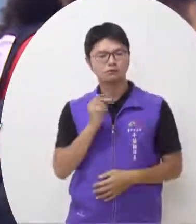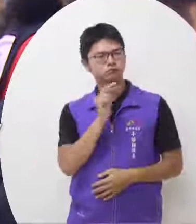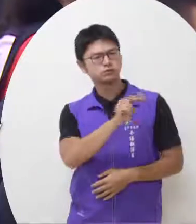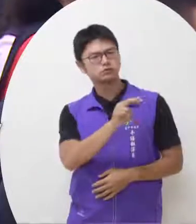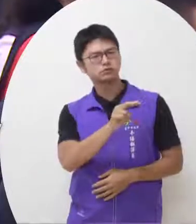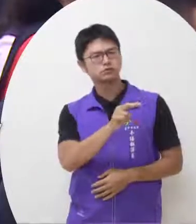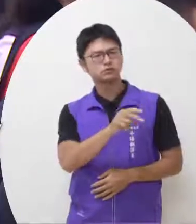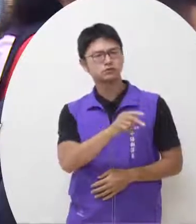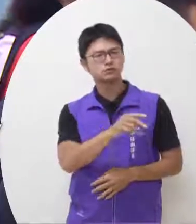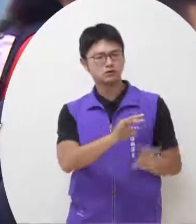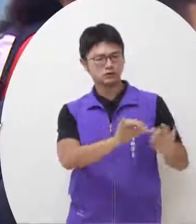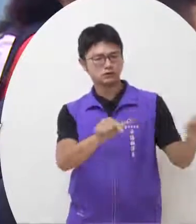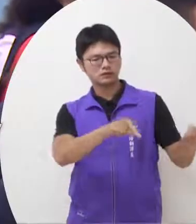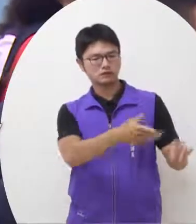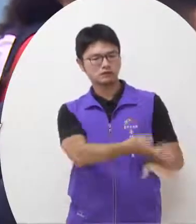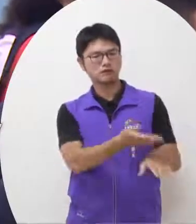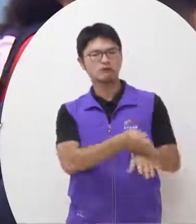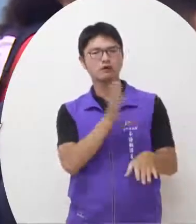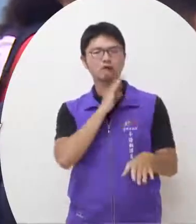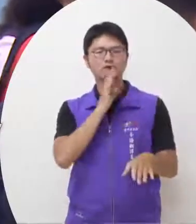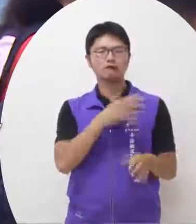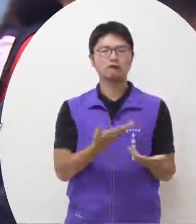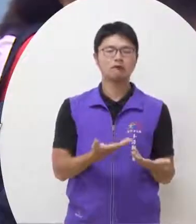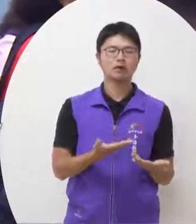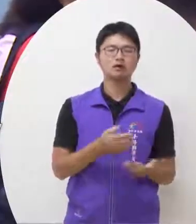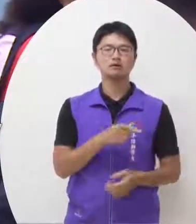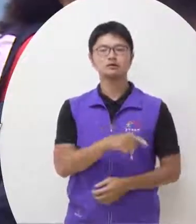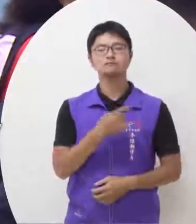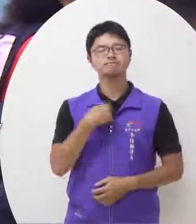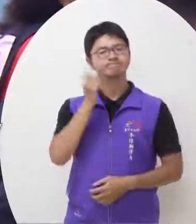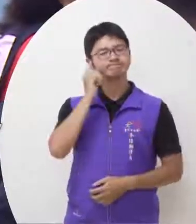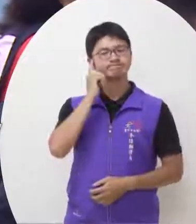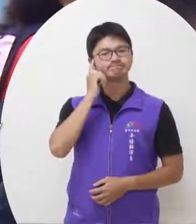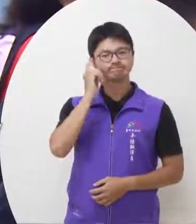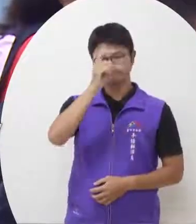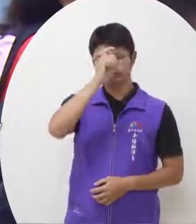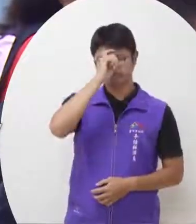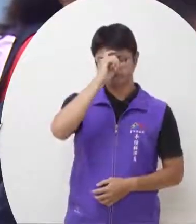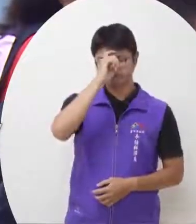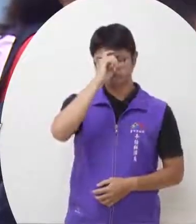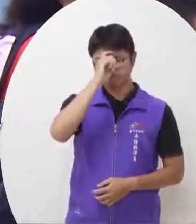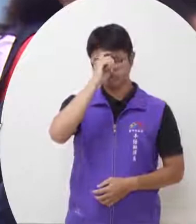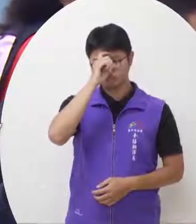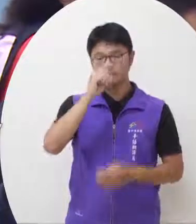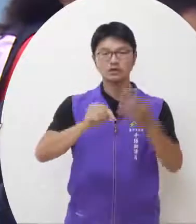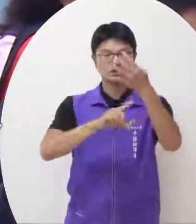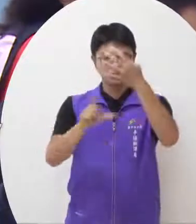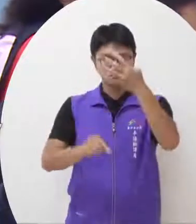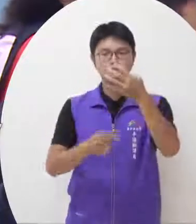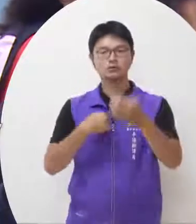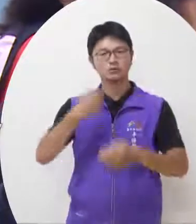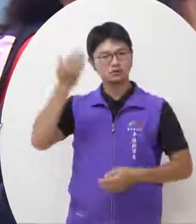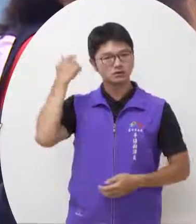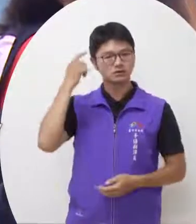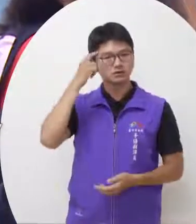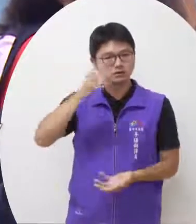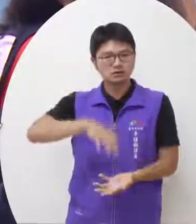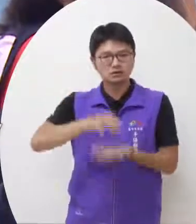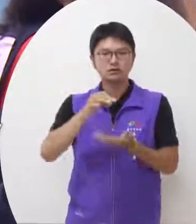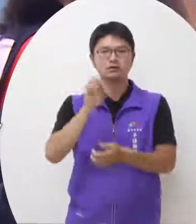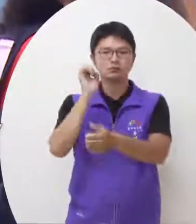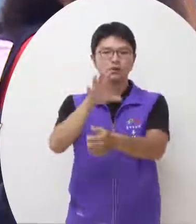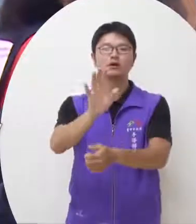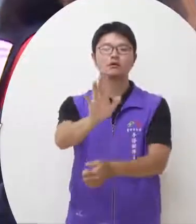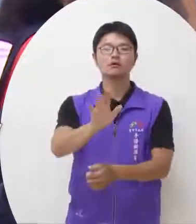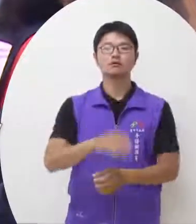发还有闲置在那边的。那我们希望，我在四月份的时候也曾经有提出建议，